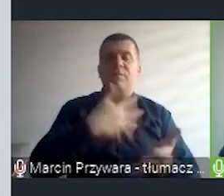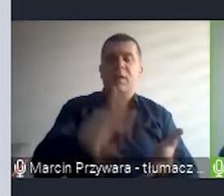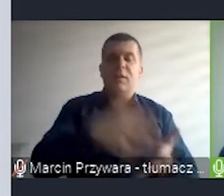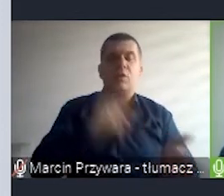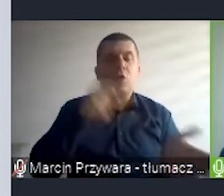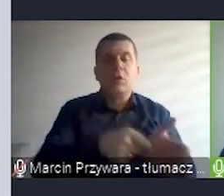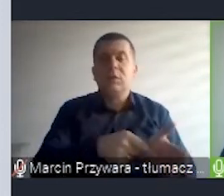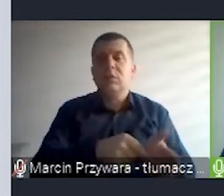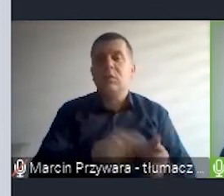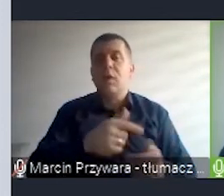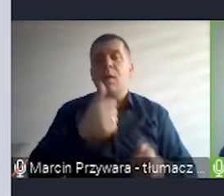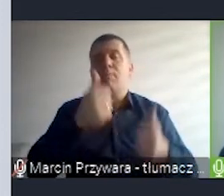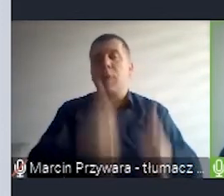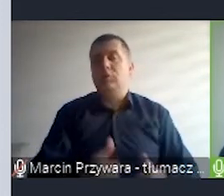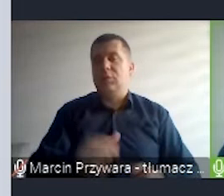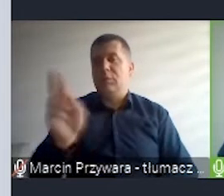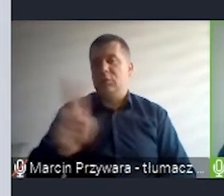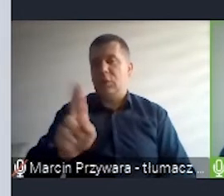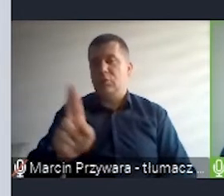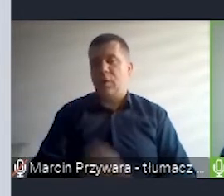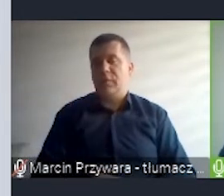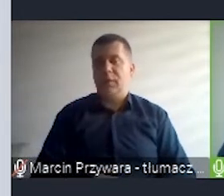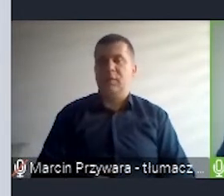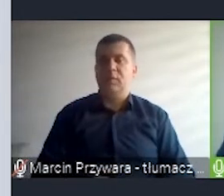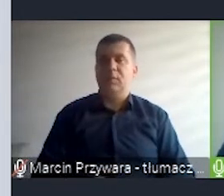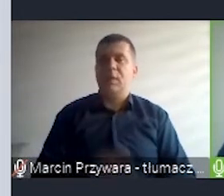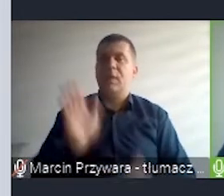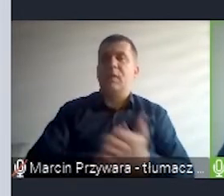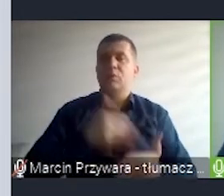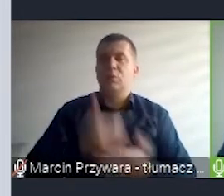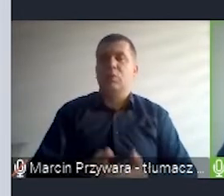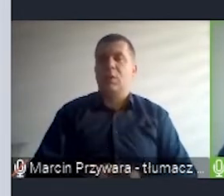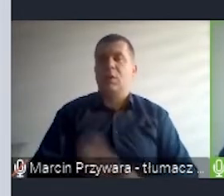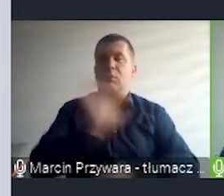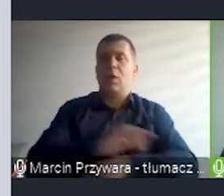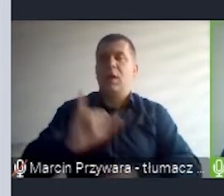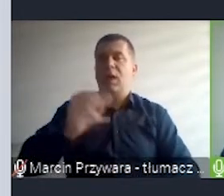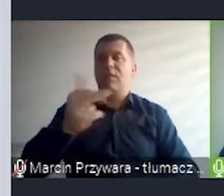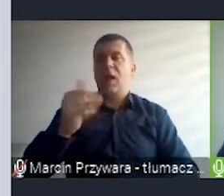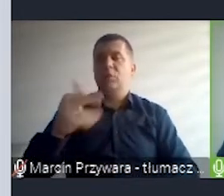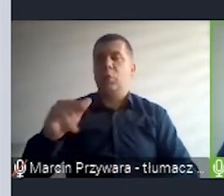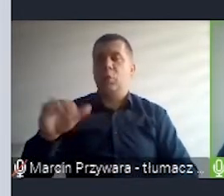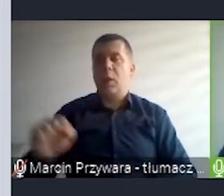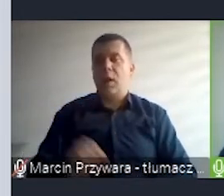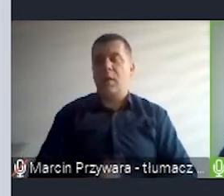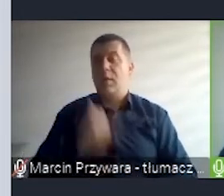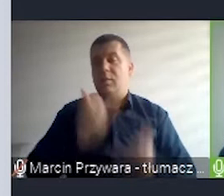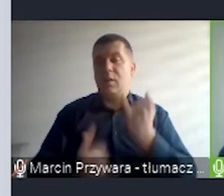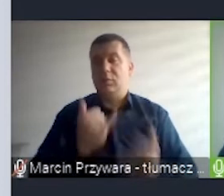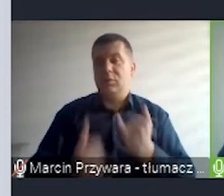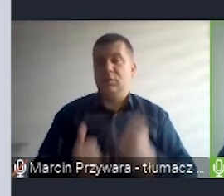również postępu rzeczowego, czyli na przykład w projekcie infrastrukturalnym,